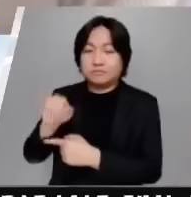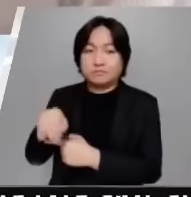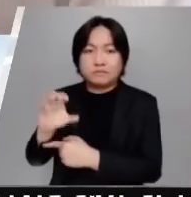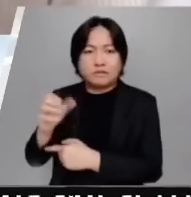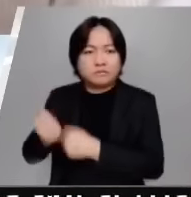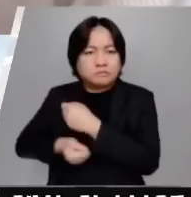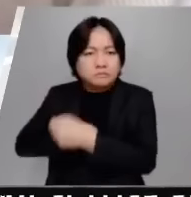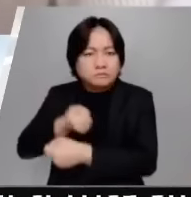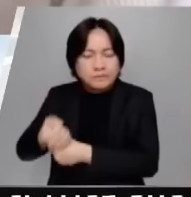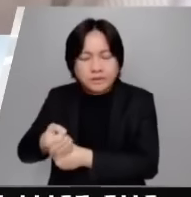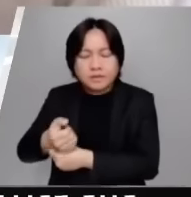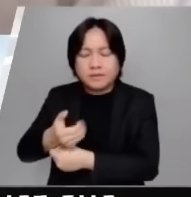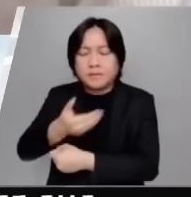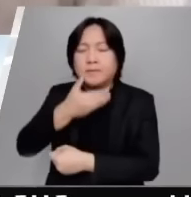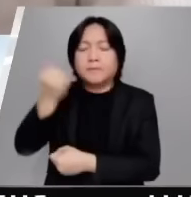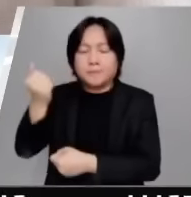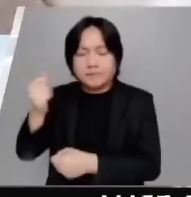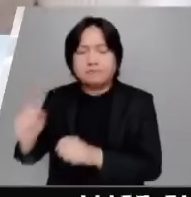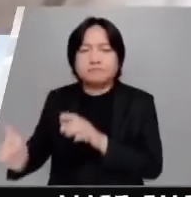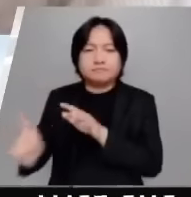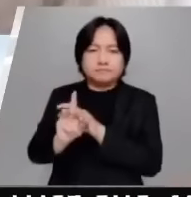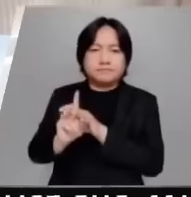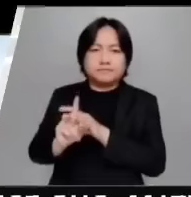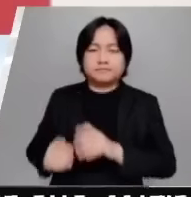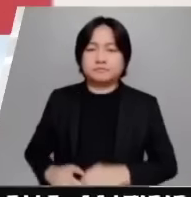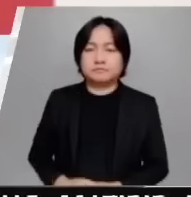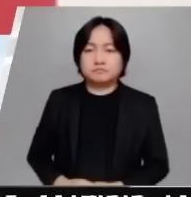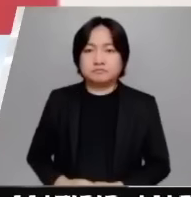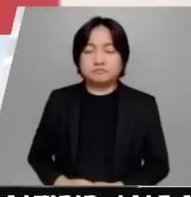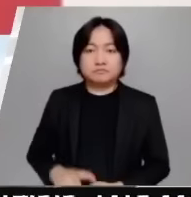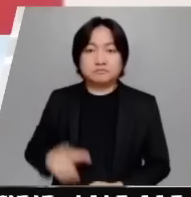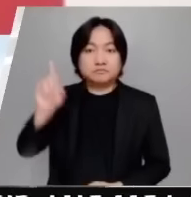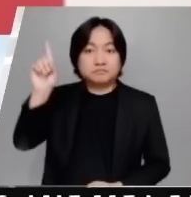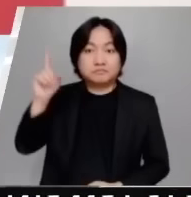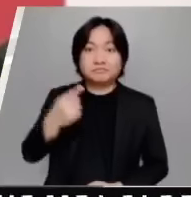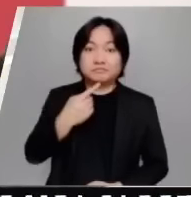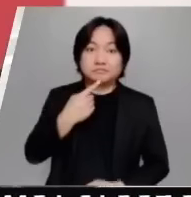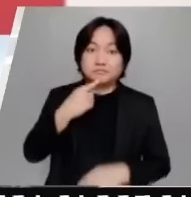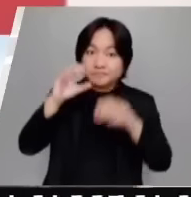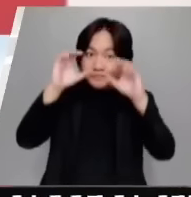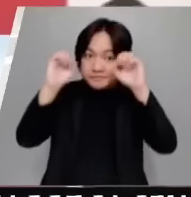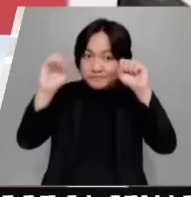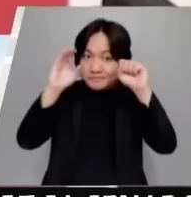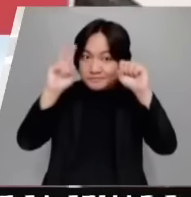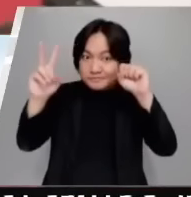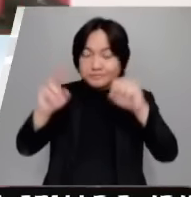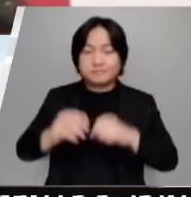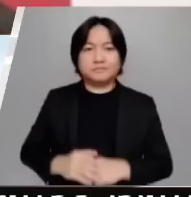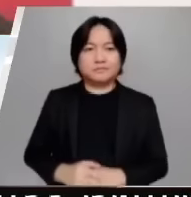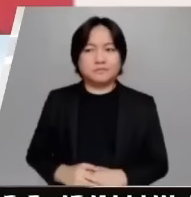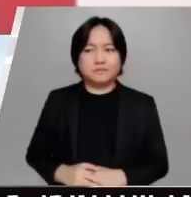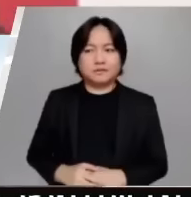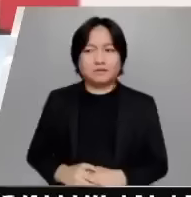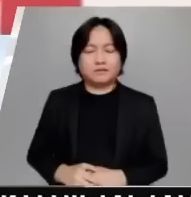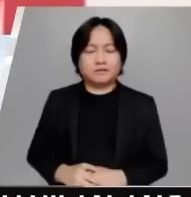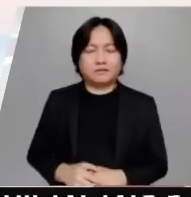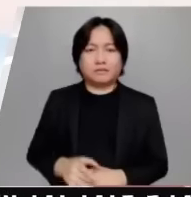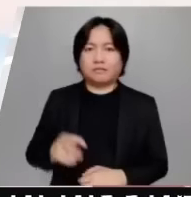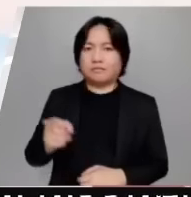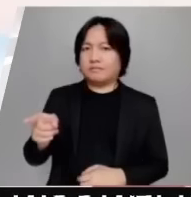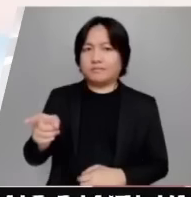department na corner sila kaya napilitang sumuko hindi siya lilitaw kung hindi namin ah hinabol ng